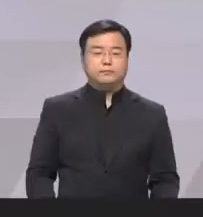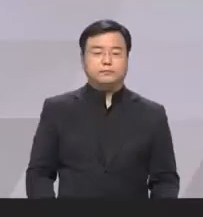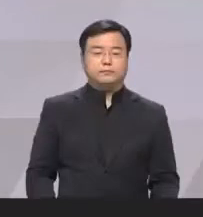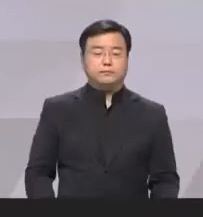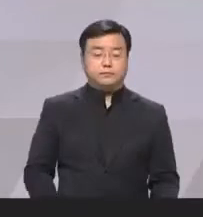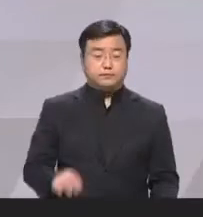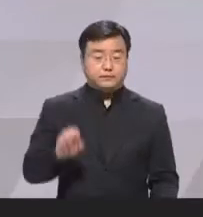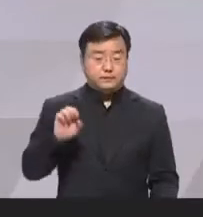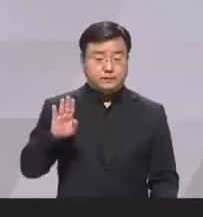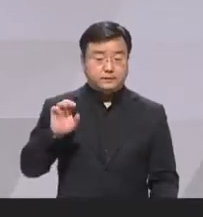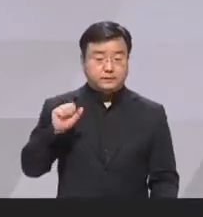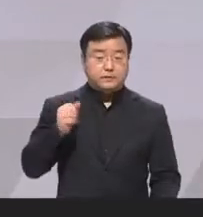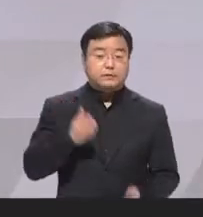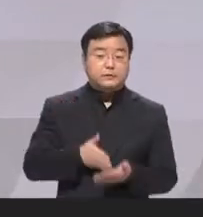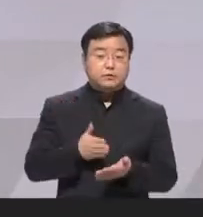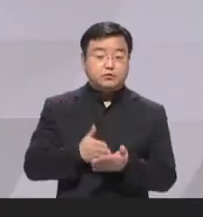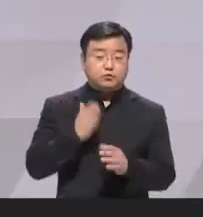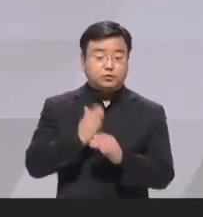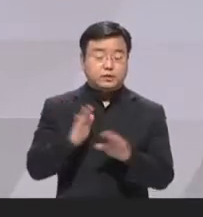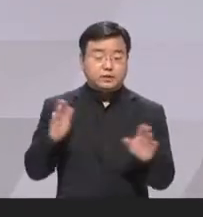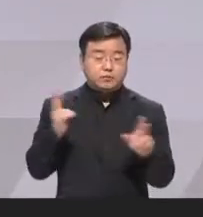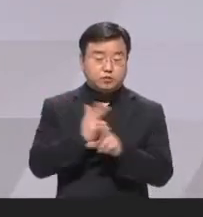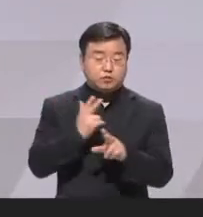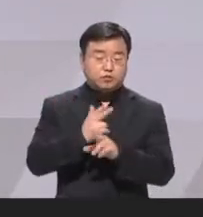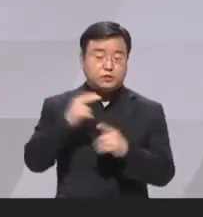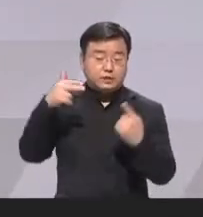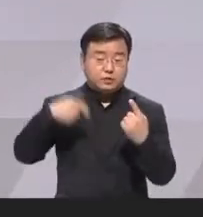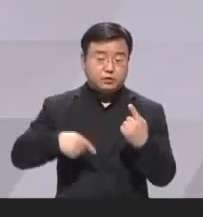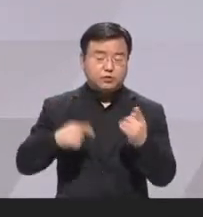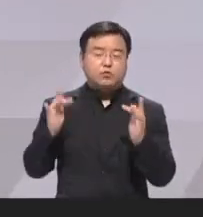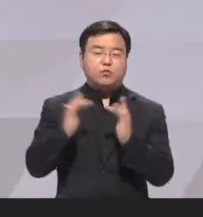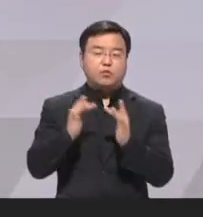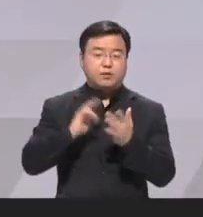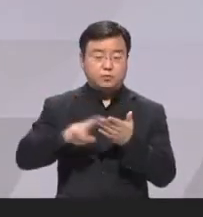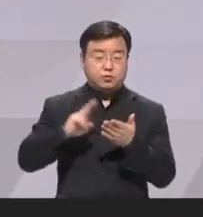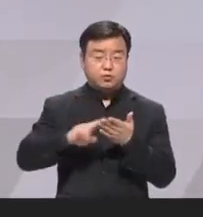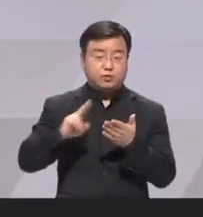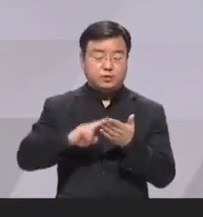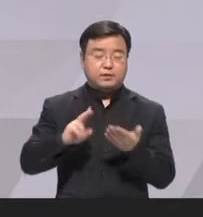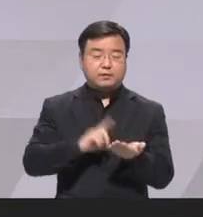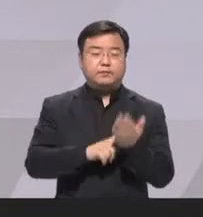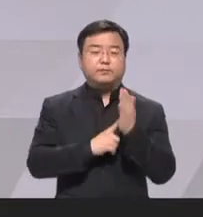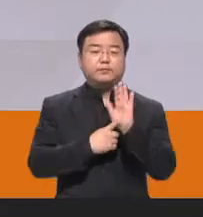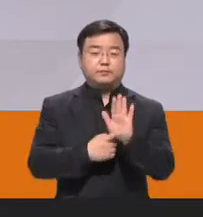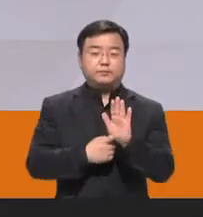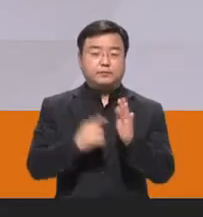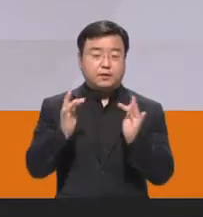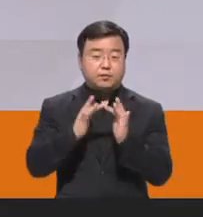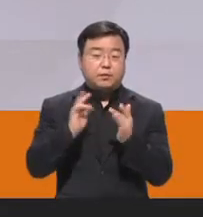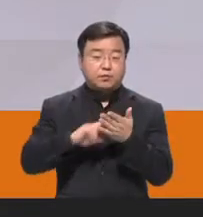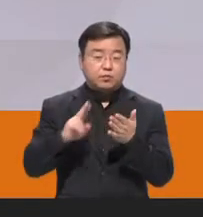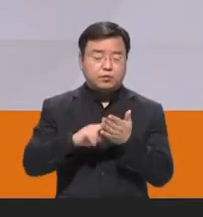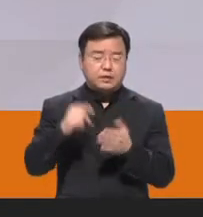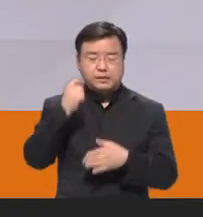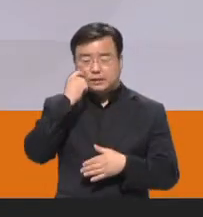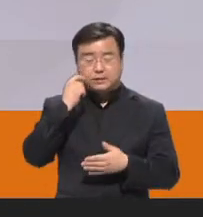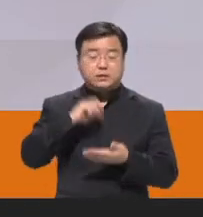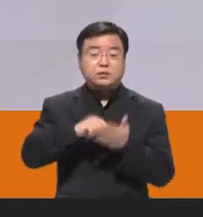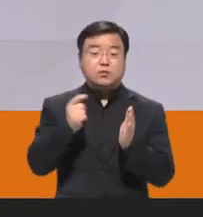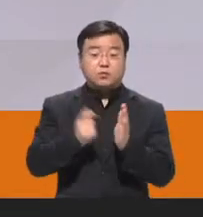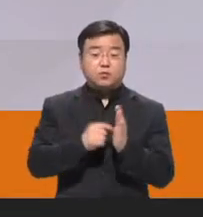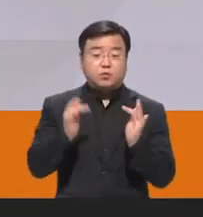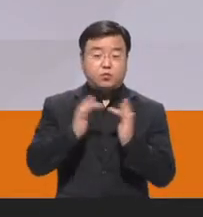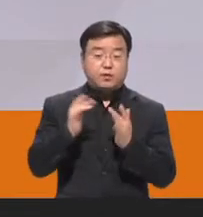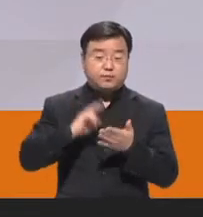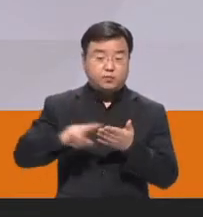4 2배수 뉴스에서는 이번 한 주 동안 웹툰에 대한 기획보도 를 방송 해드렸습니다 이 웹툰의 인기 만큼이나 웹툰